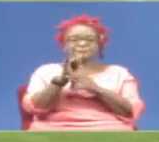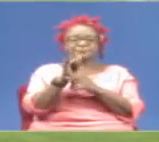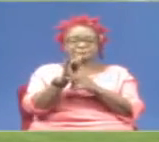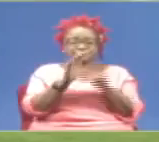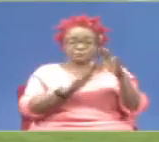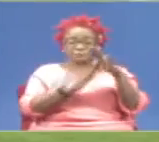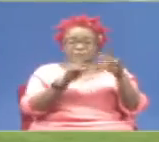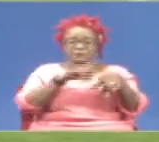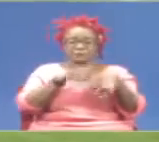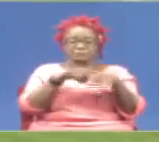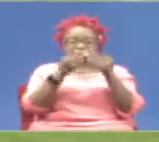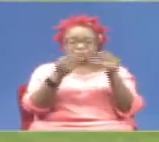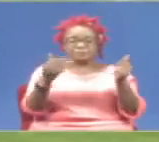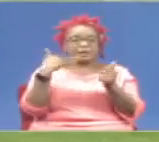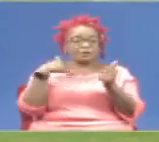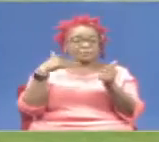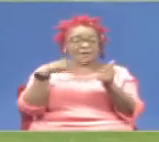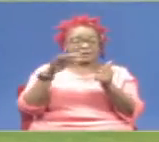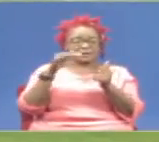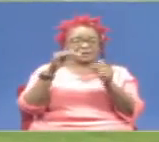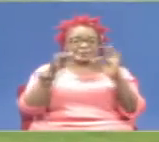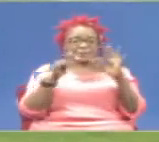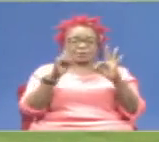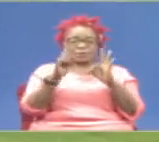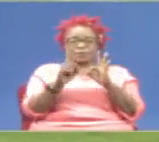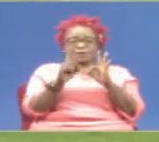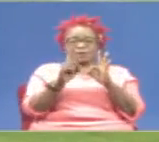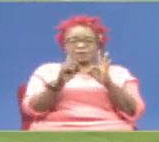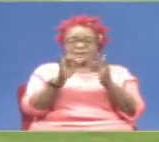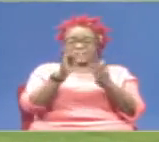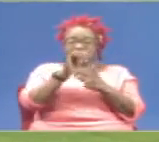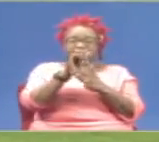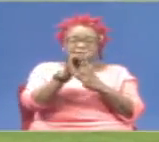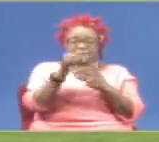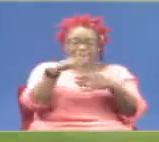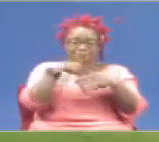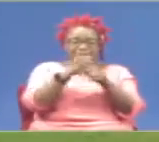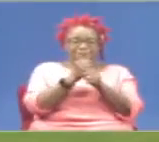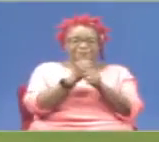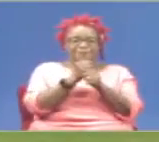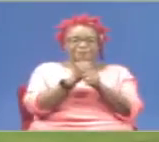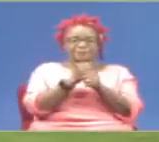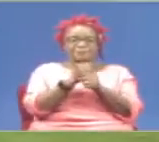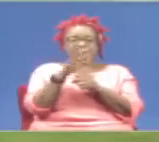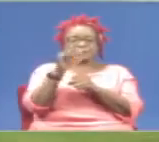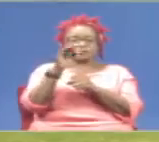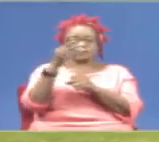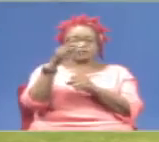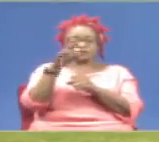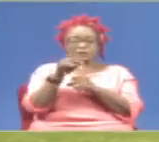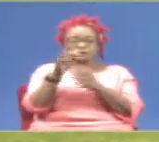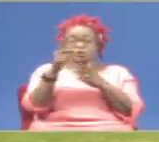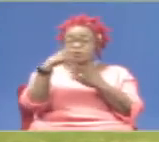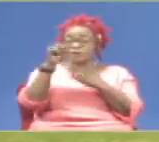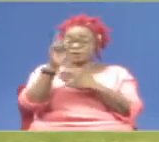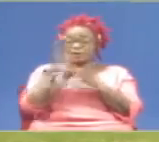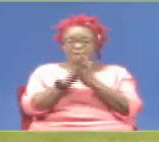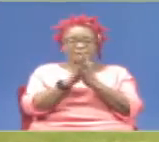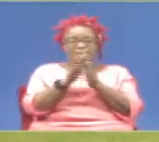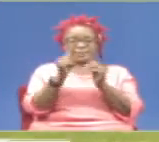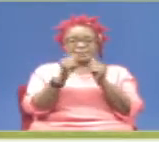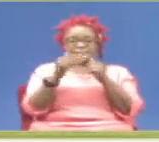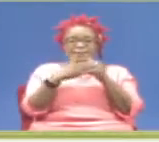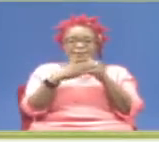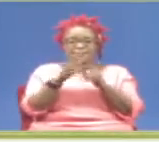kulaza Kariobangi Sharks mabao matatu kwa moja. Keith Imbali aliweza kuipa Sharks uongozi katika dakika la 9,